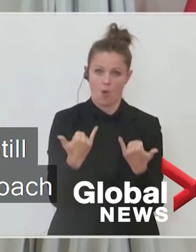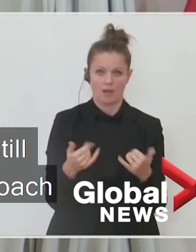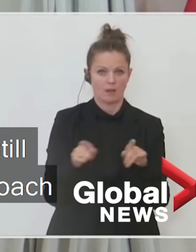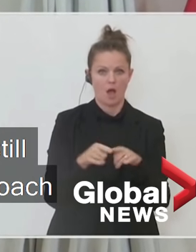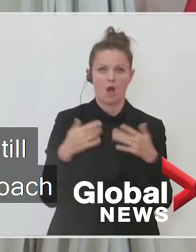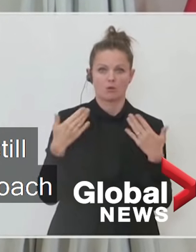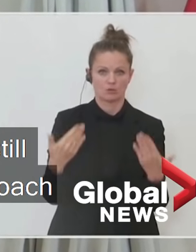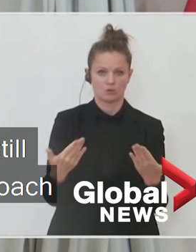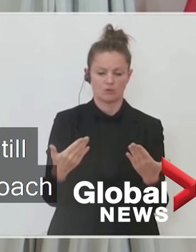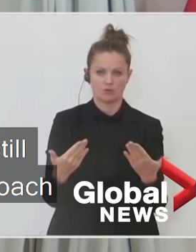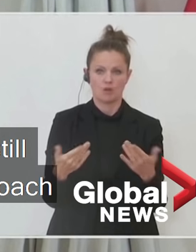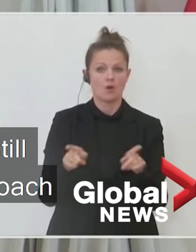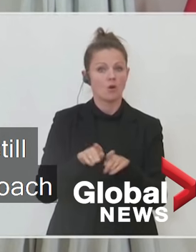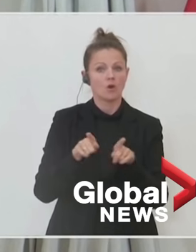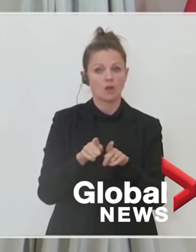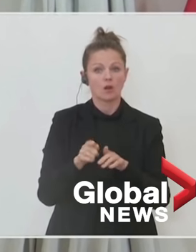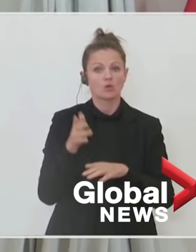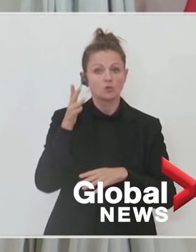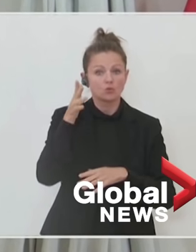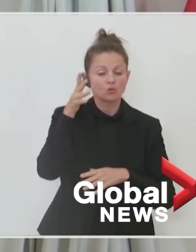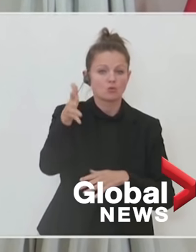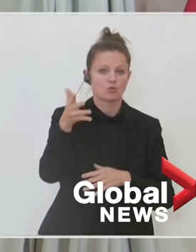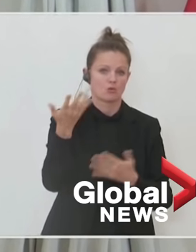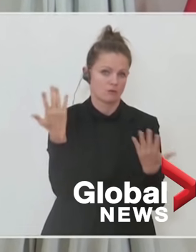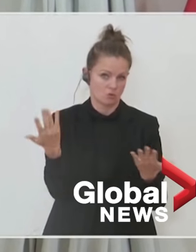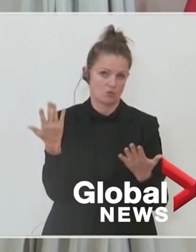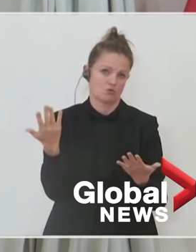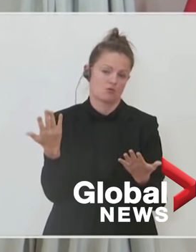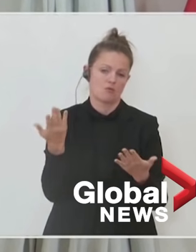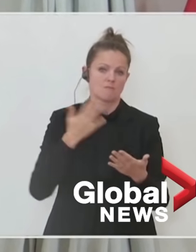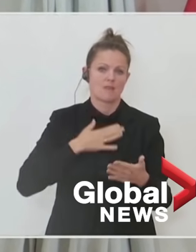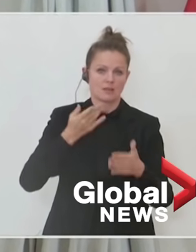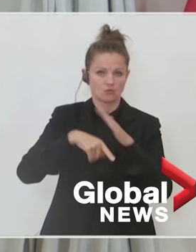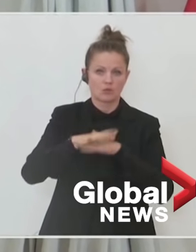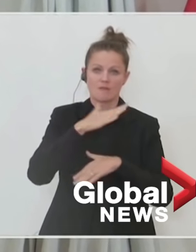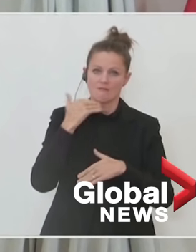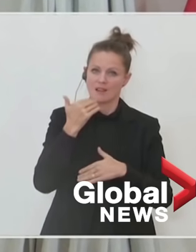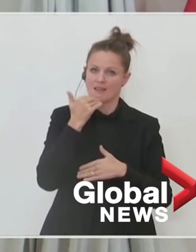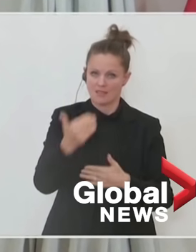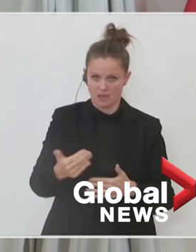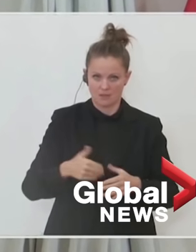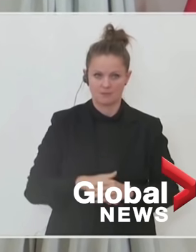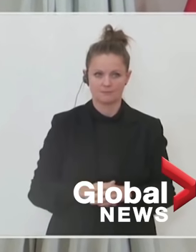mein Zugang und das wird auch in Zukunft immer mein Zugang bleiben. Vielen Dank.